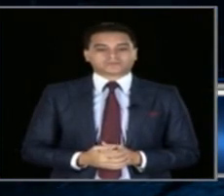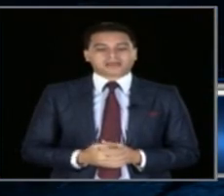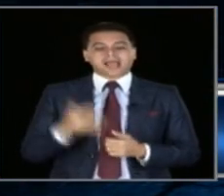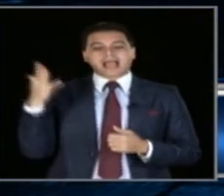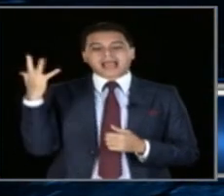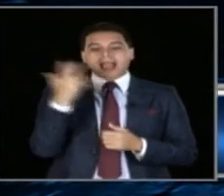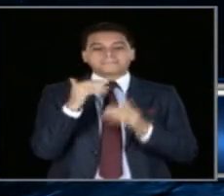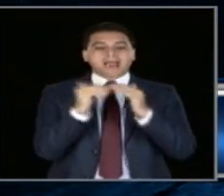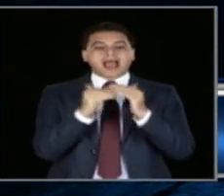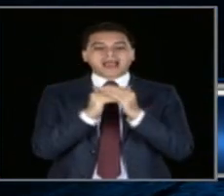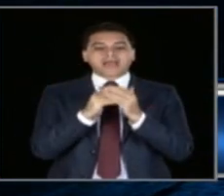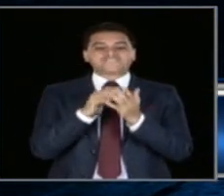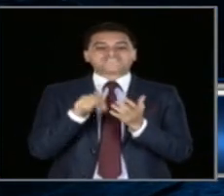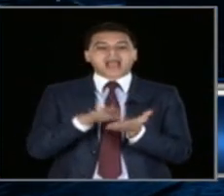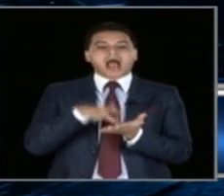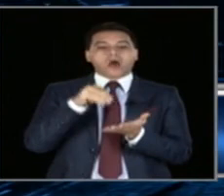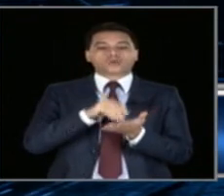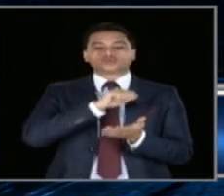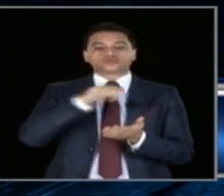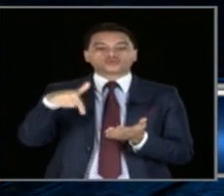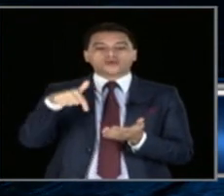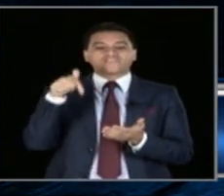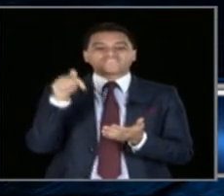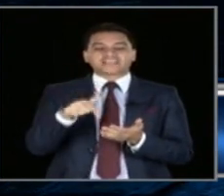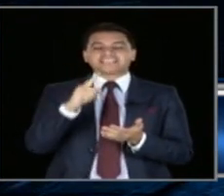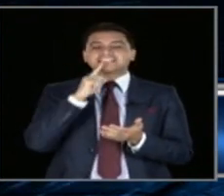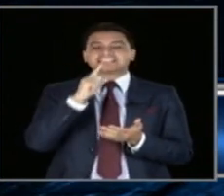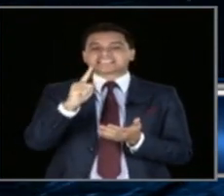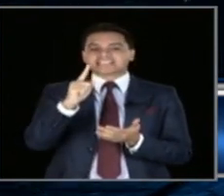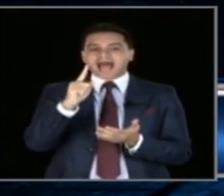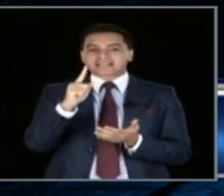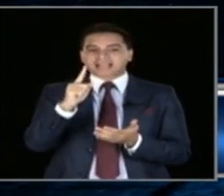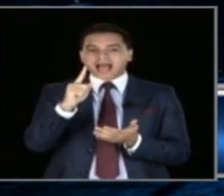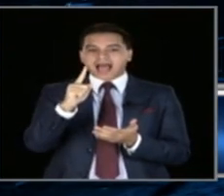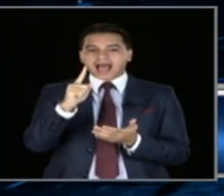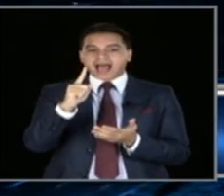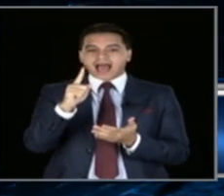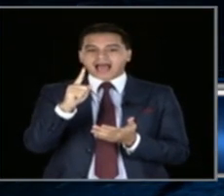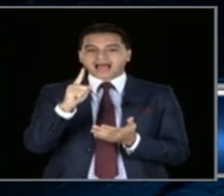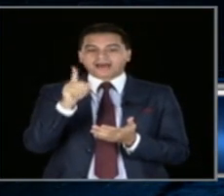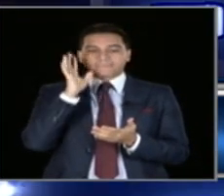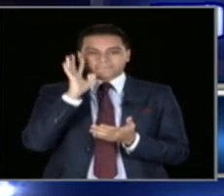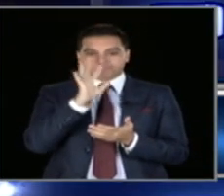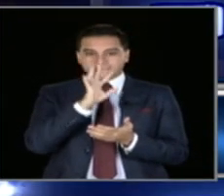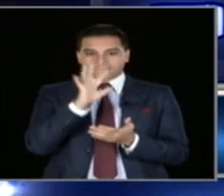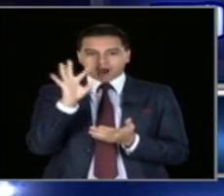كم عدد الأيام في أول 6 شهور في السنة الكبيسة؟ يا